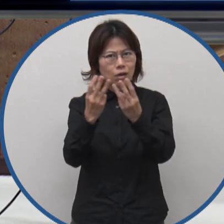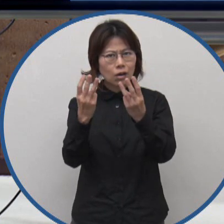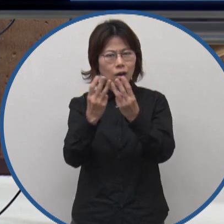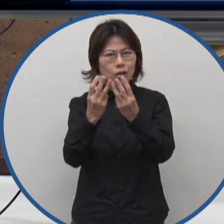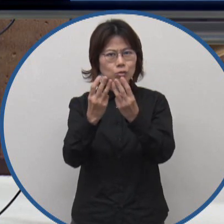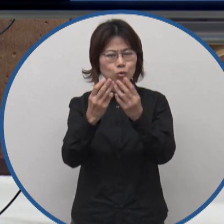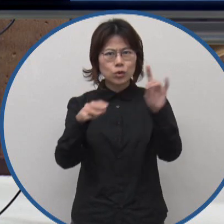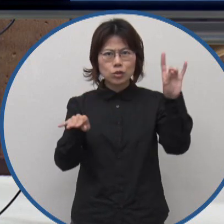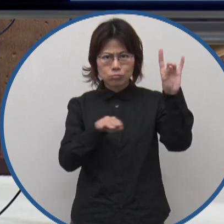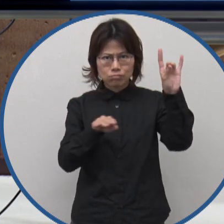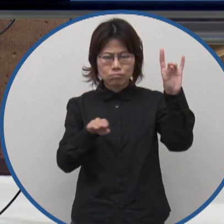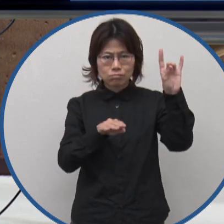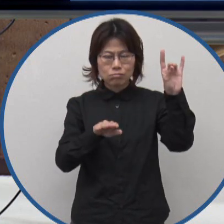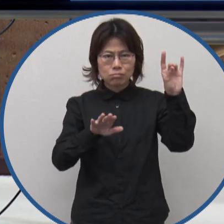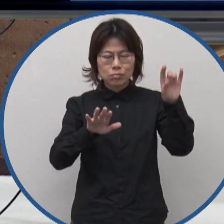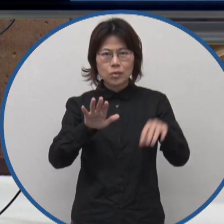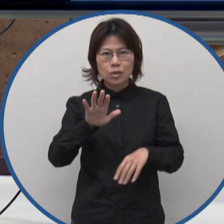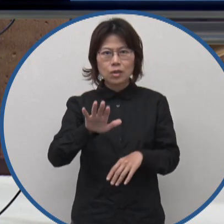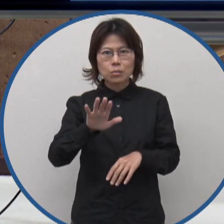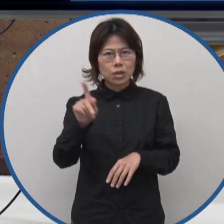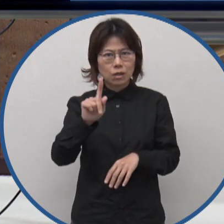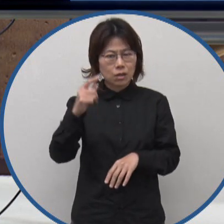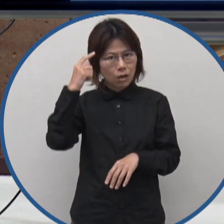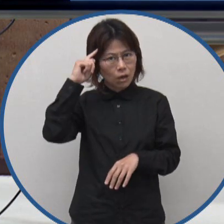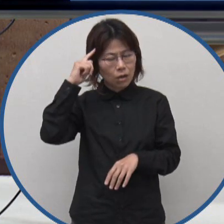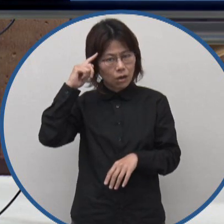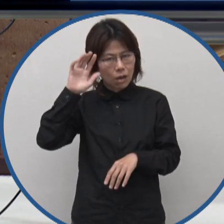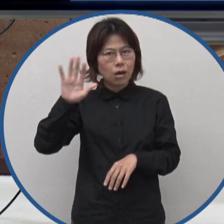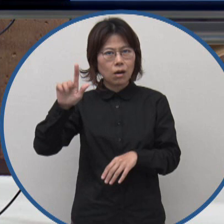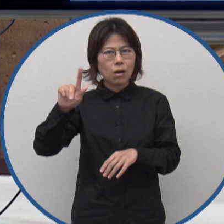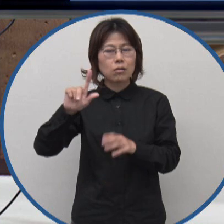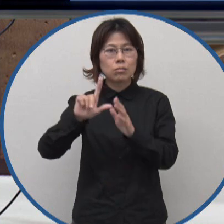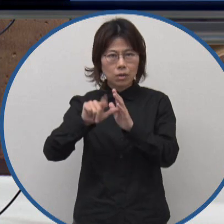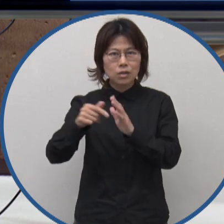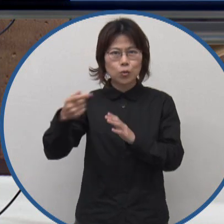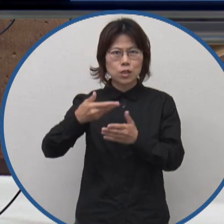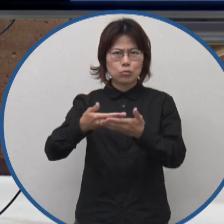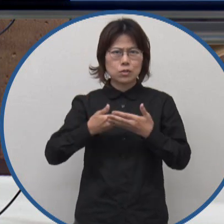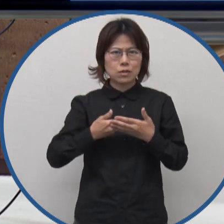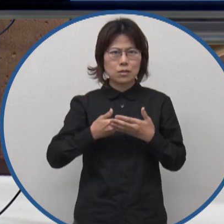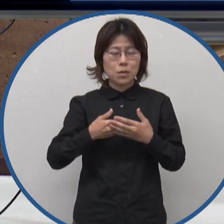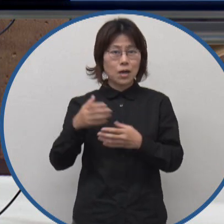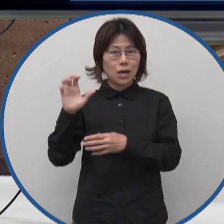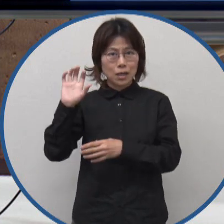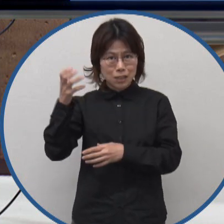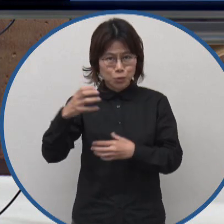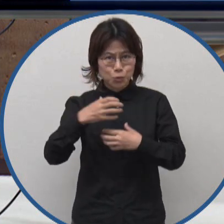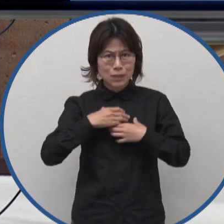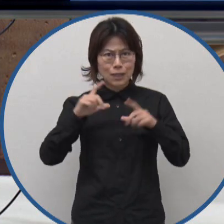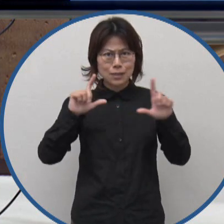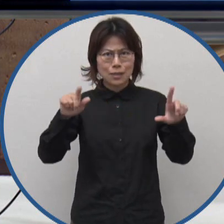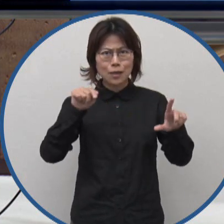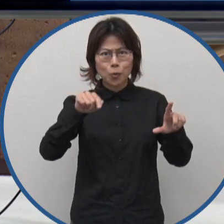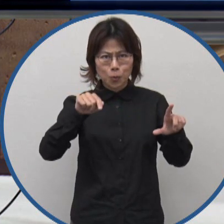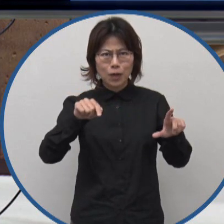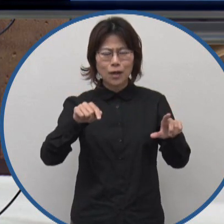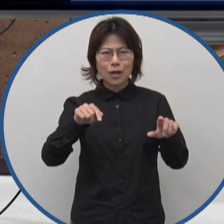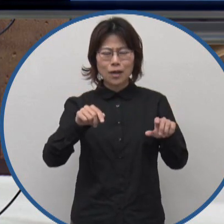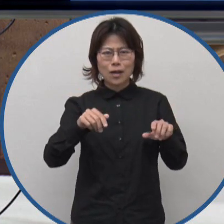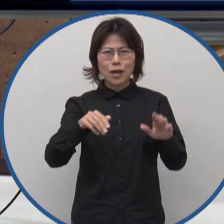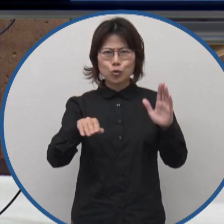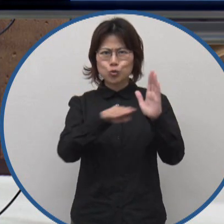などについて、まあ、今あの何かお考えがあれば教えてください。 あ、これはもう緊急事態宣言というのはステージ